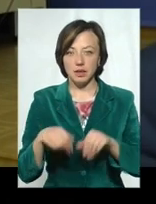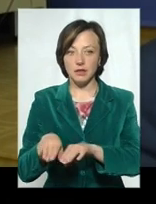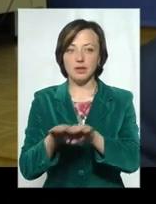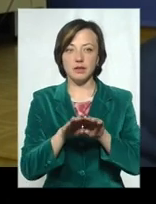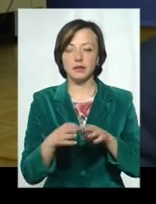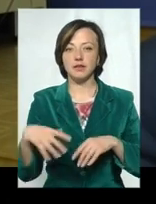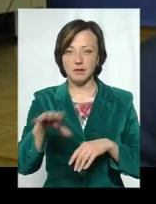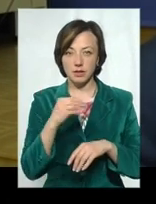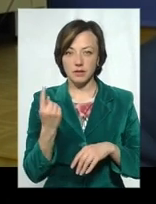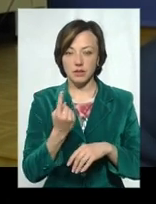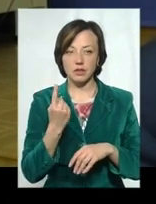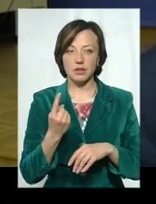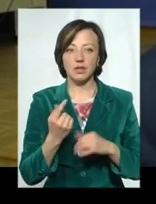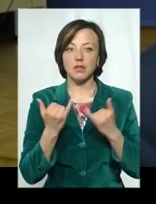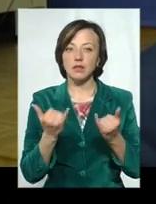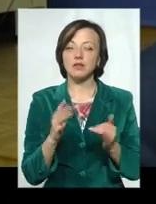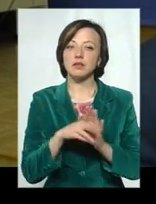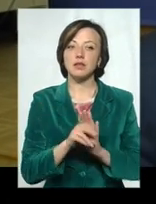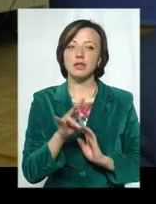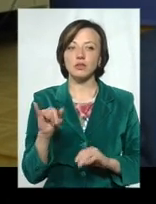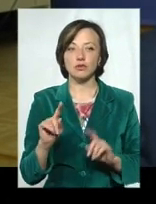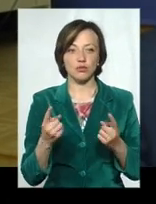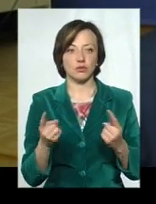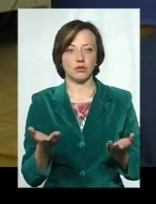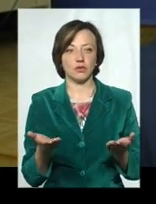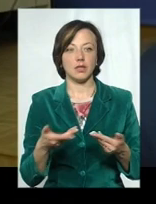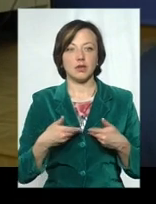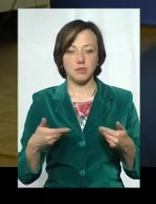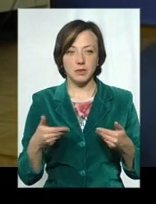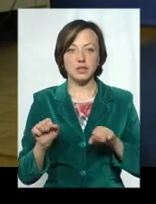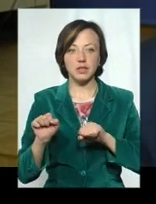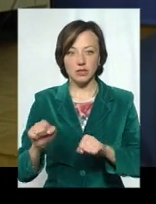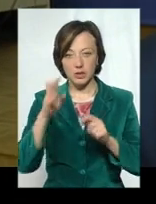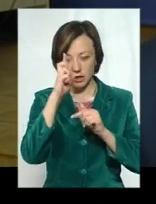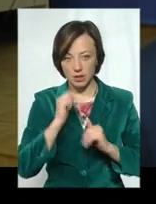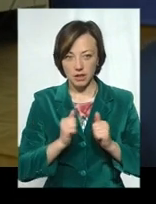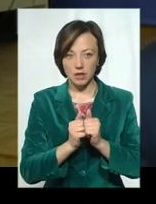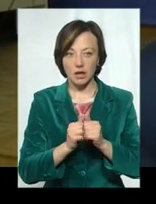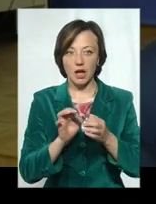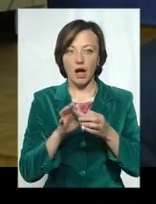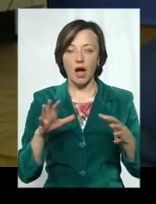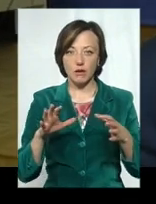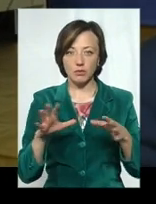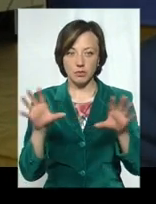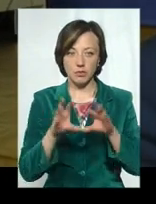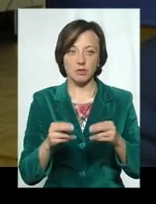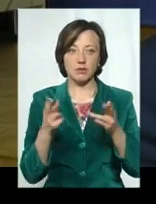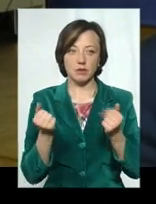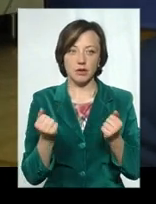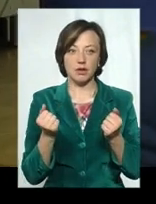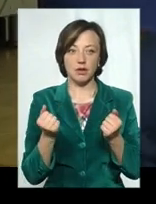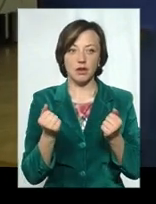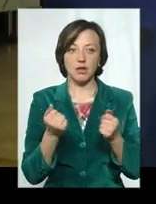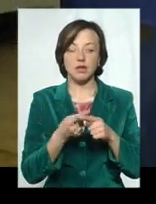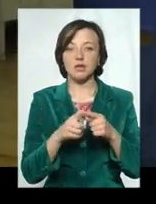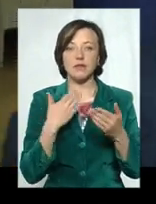Да. В тому числі для вас? Ні. Чого? Ну ми ж захищали країну, ми там атом приборкали, кажу, да. Але яке